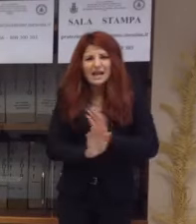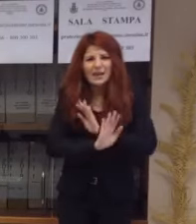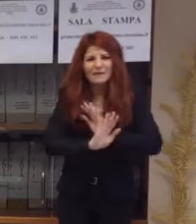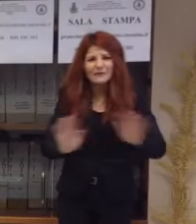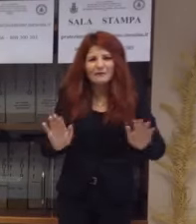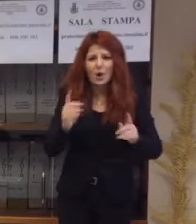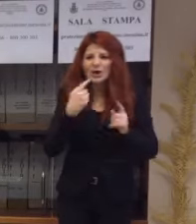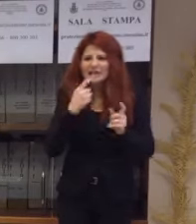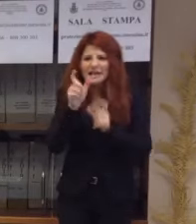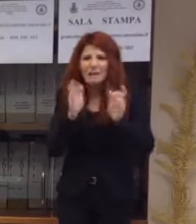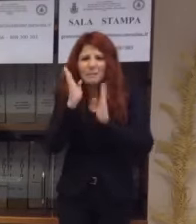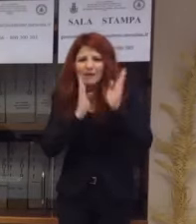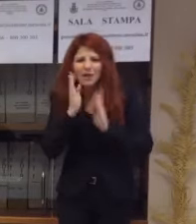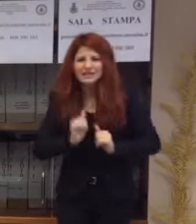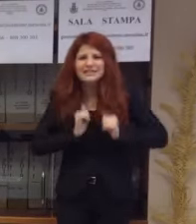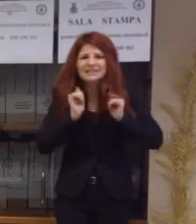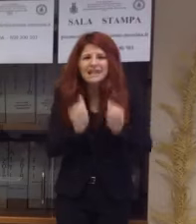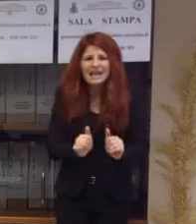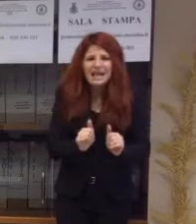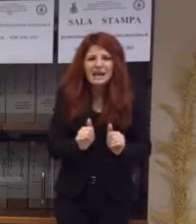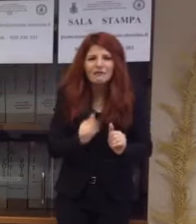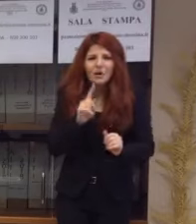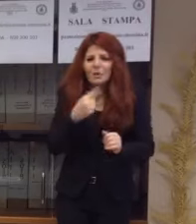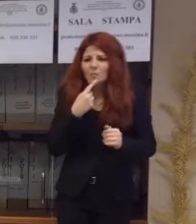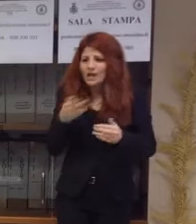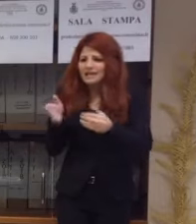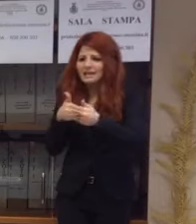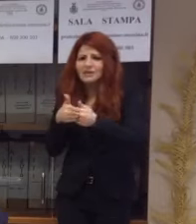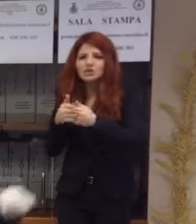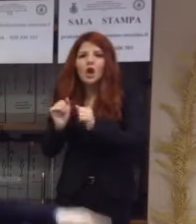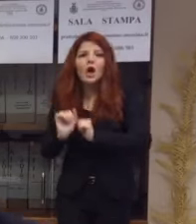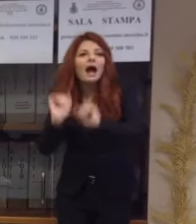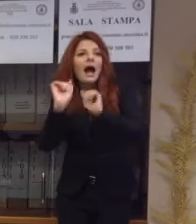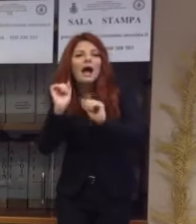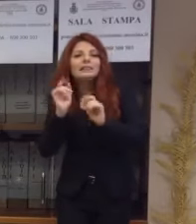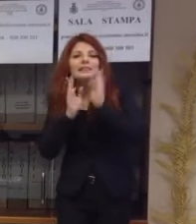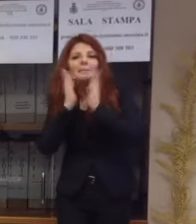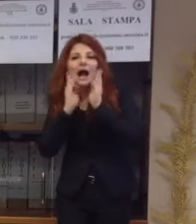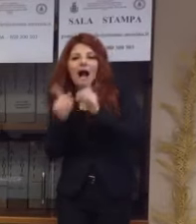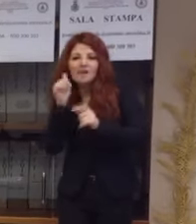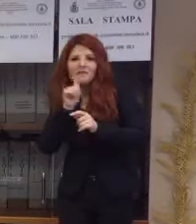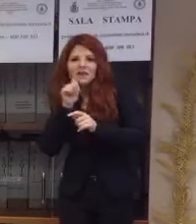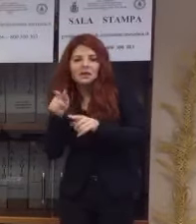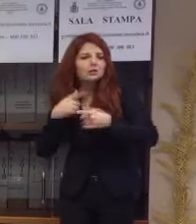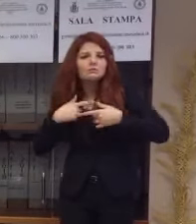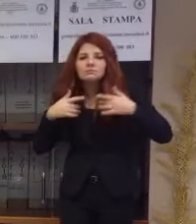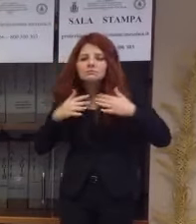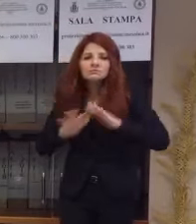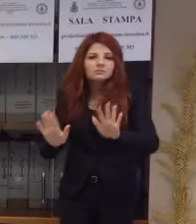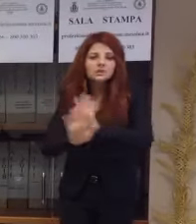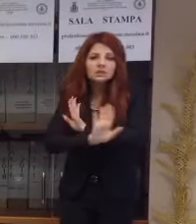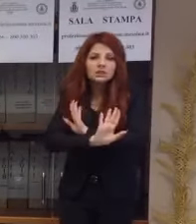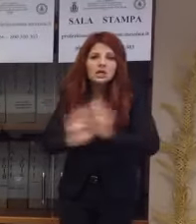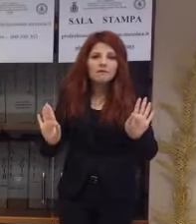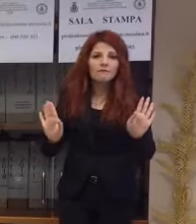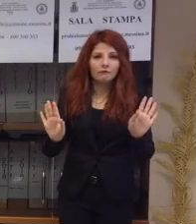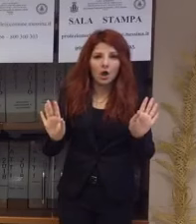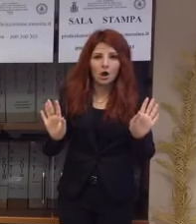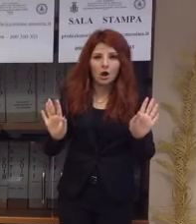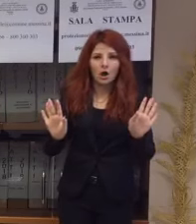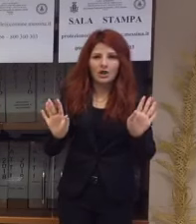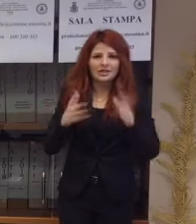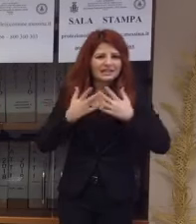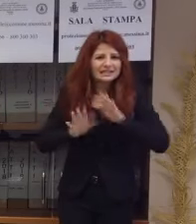che campano anche con la finta antimafia, cari miei, perché c'è la mafia e la finta antimafia, che sono la